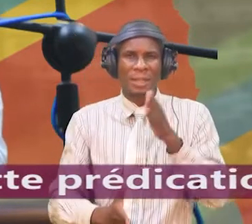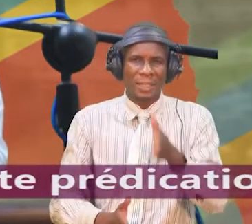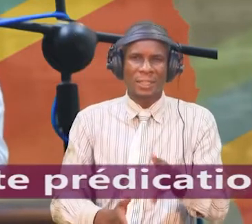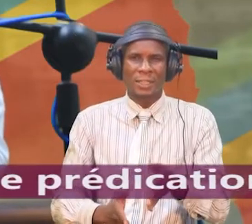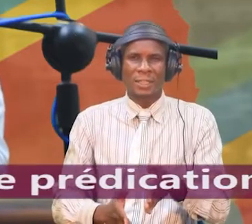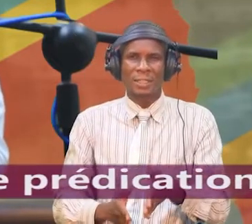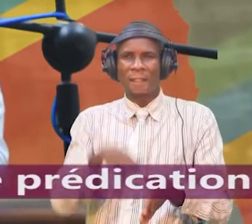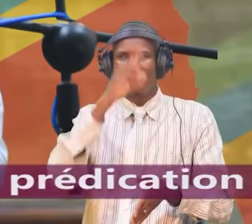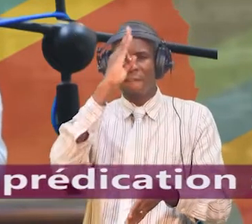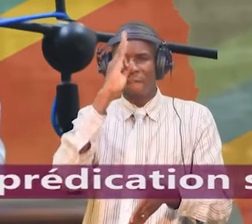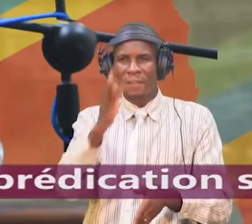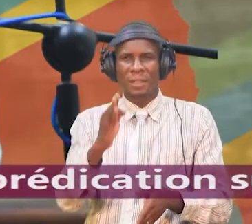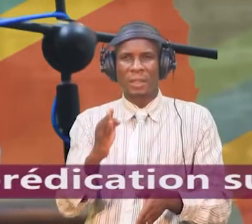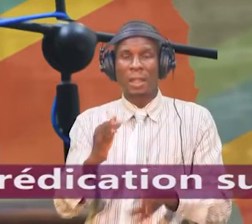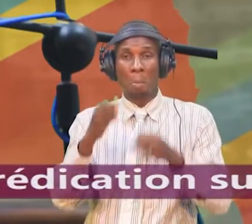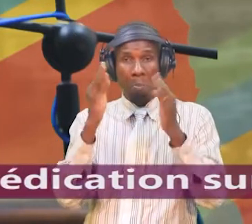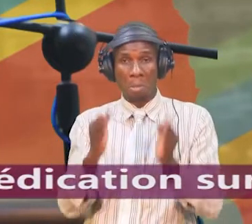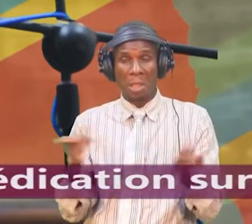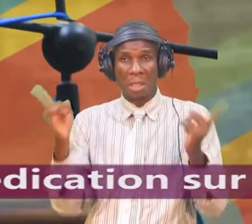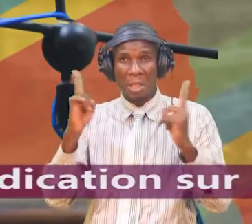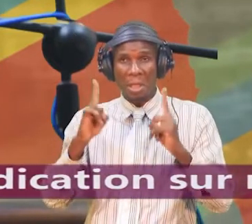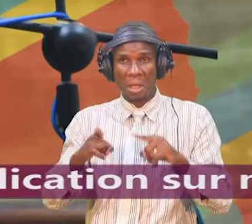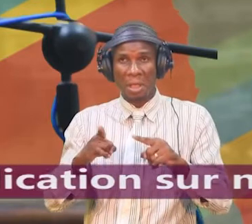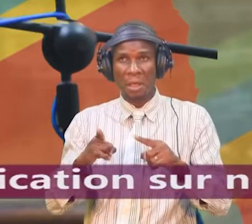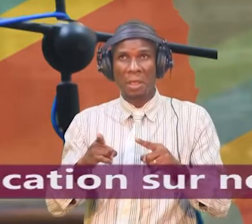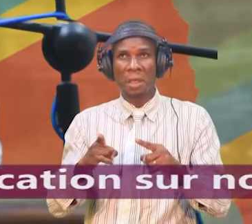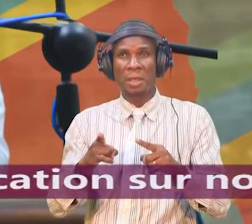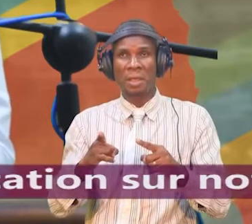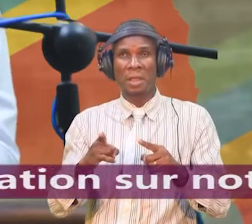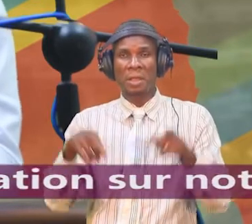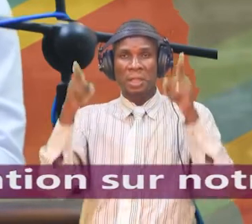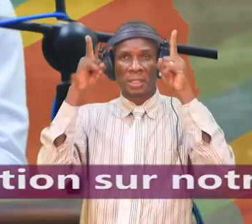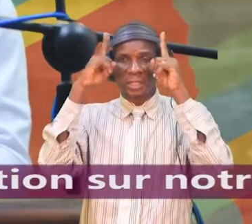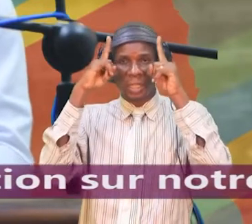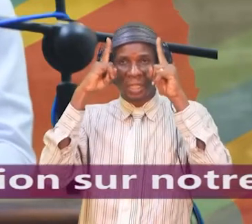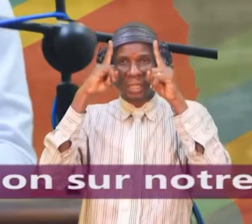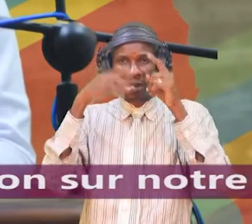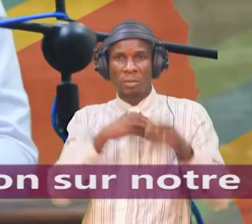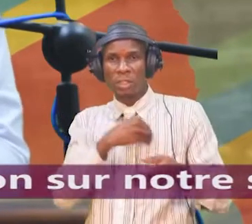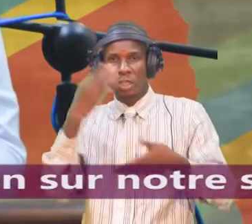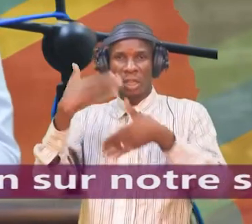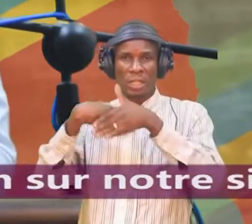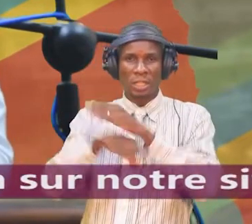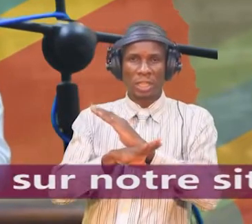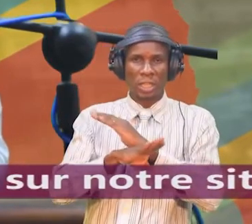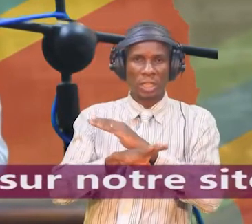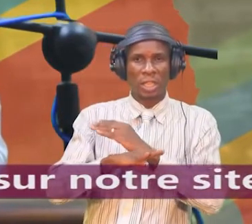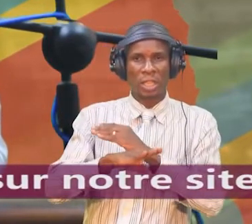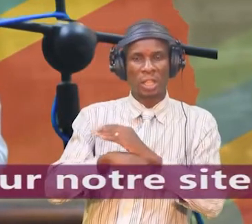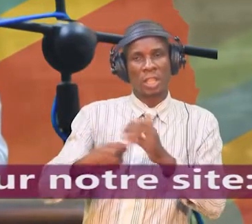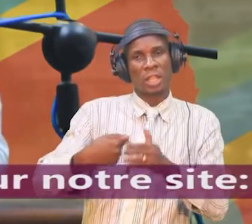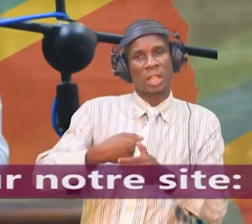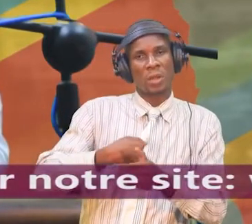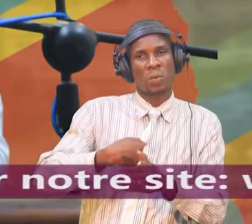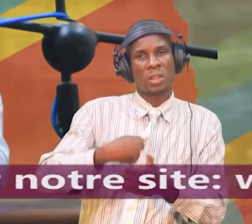Ozalaki sembo na banzela na yo. Uta mokolo okelamaki kino na mokolo oyo wapi